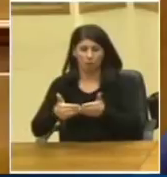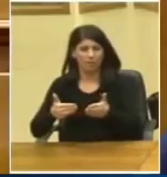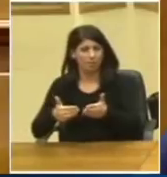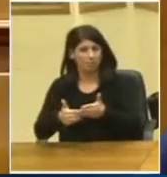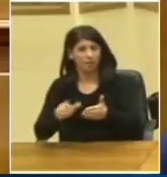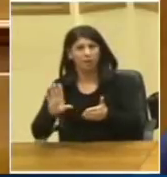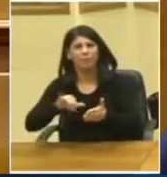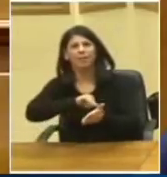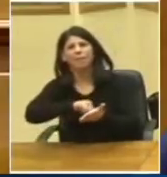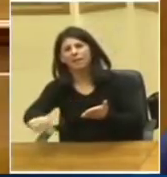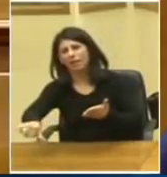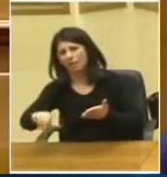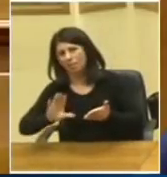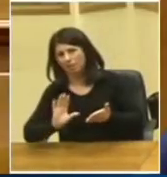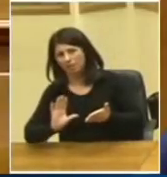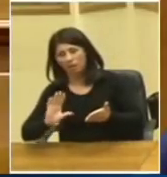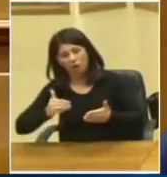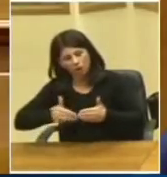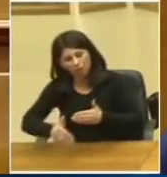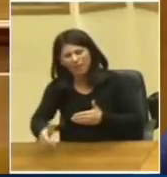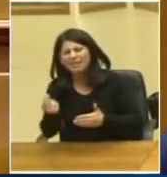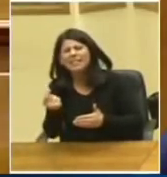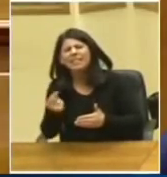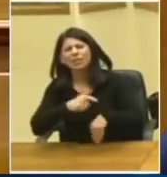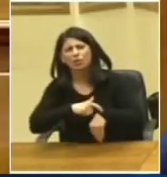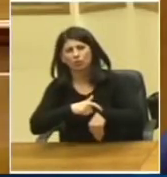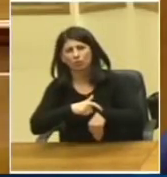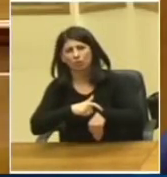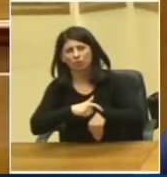δηλαδή παραγεγραμμένο, μόλις περάσει λίγος χρόνος και